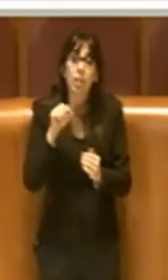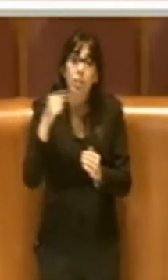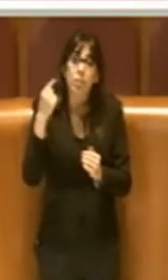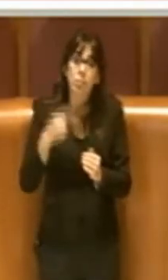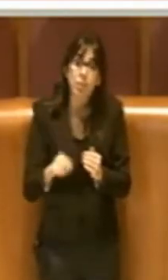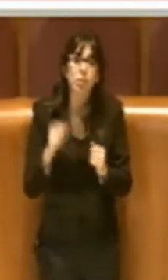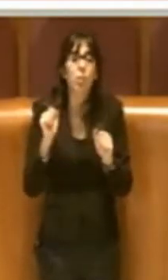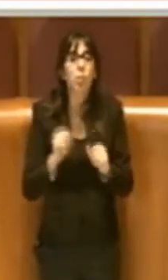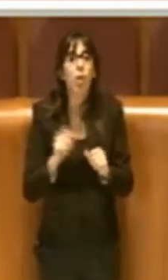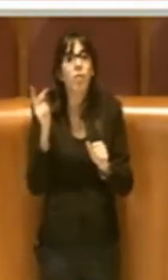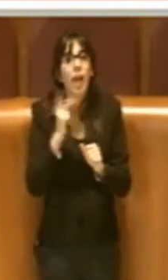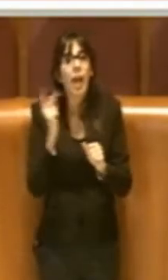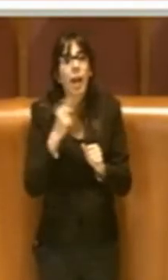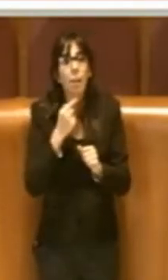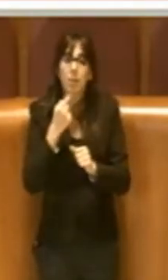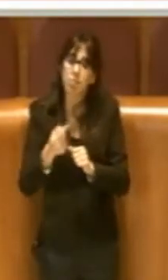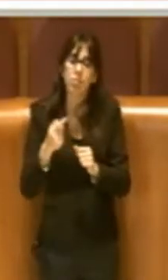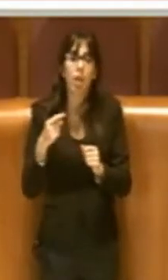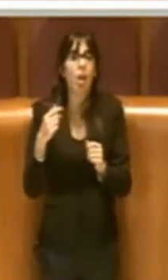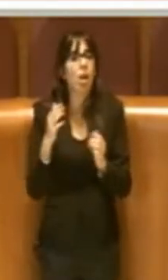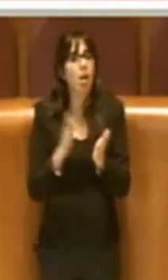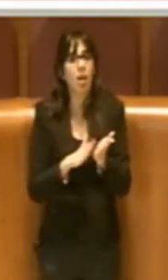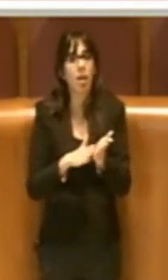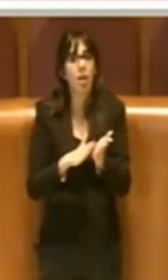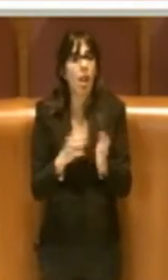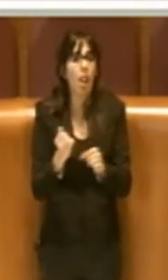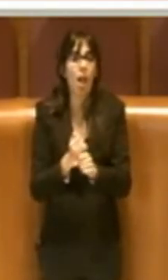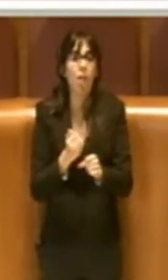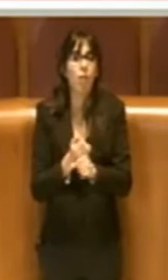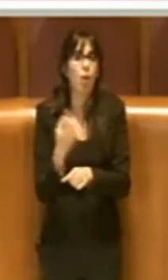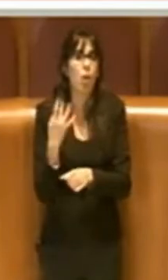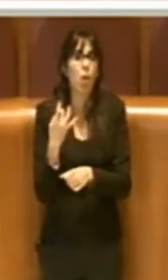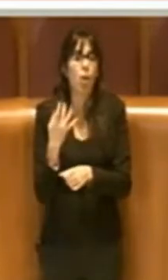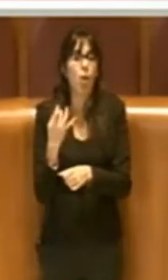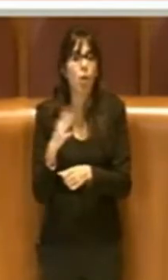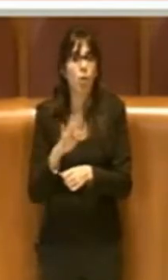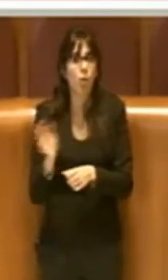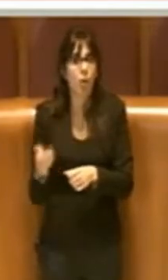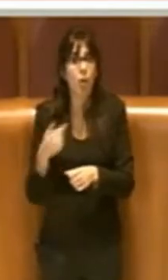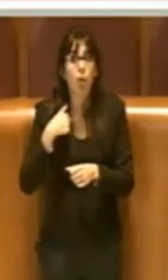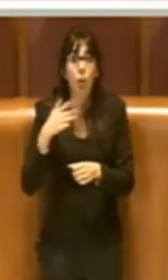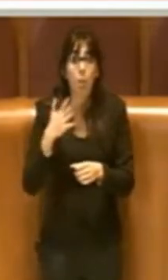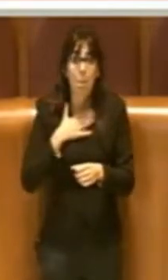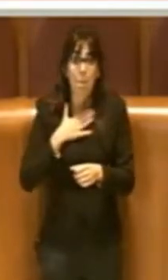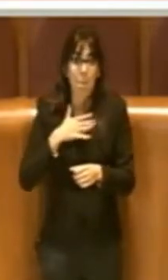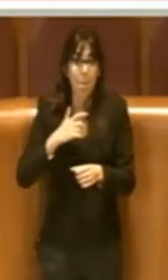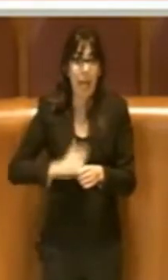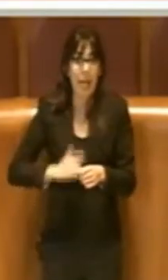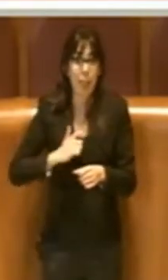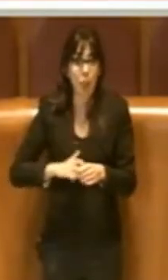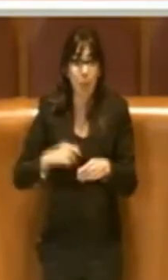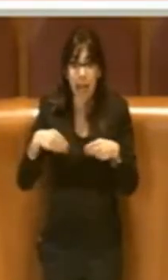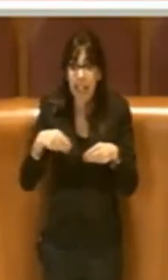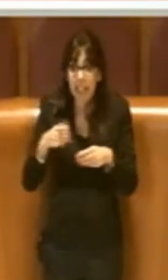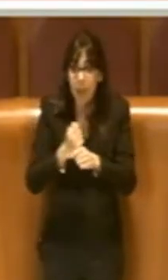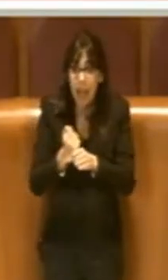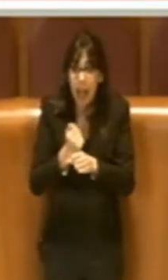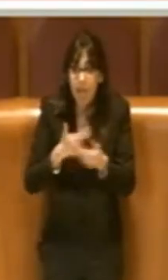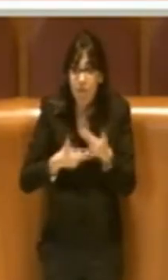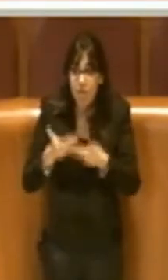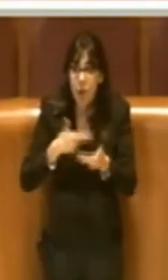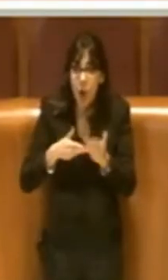definito davvero un ottimo lavoro, del quale personalmente non ho partecipato a questo lavoro, ma sono orgoglioso come